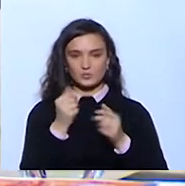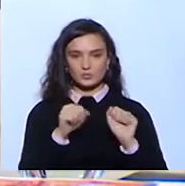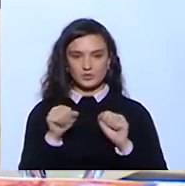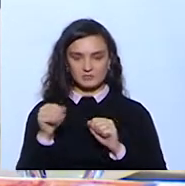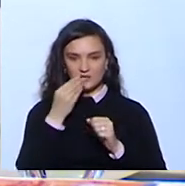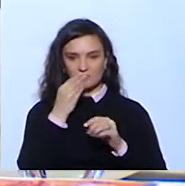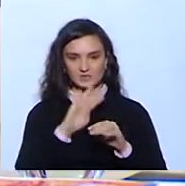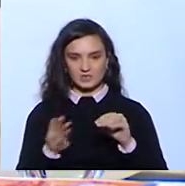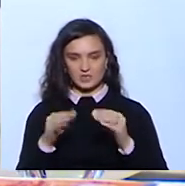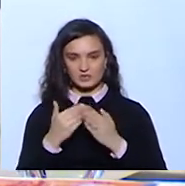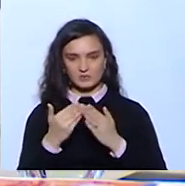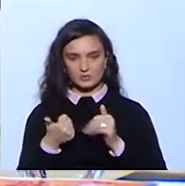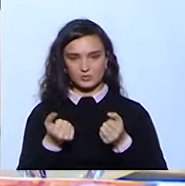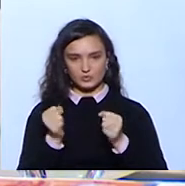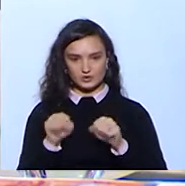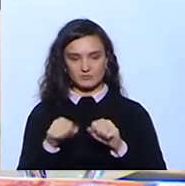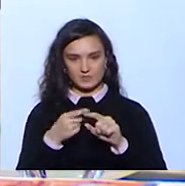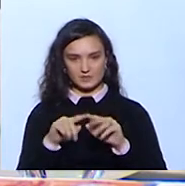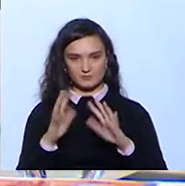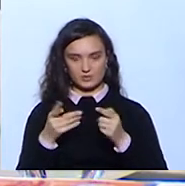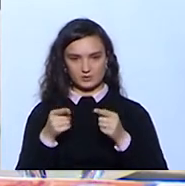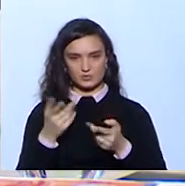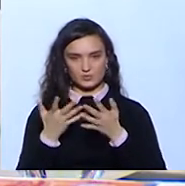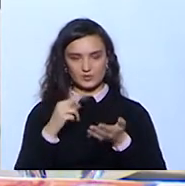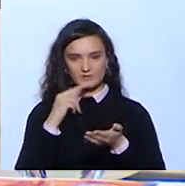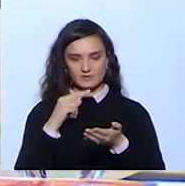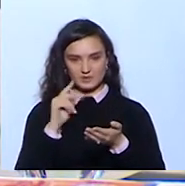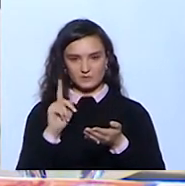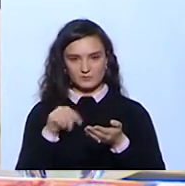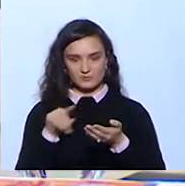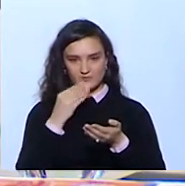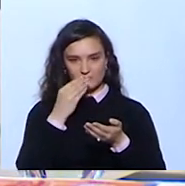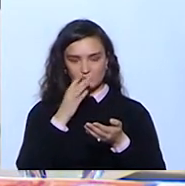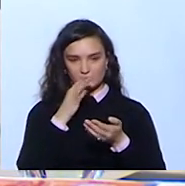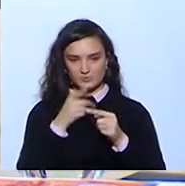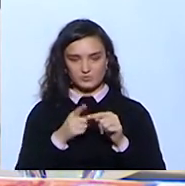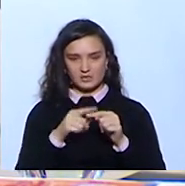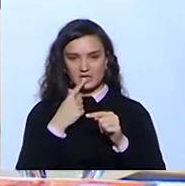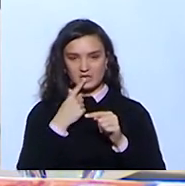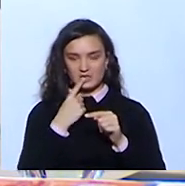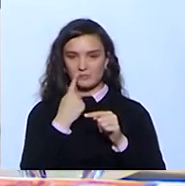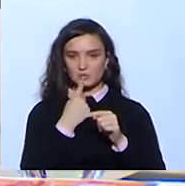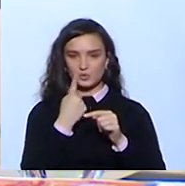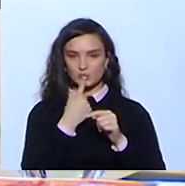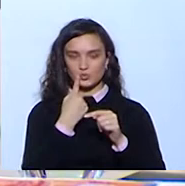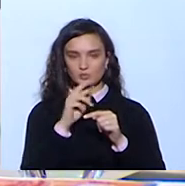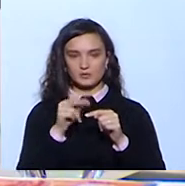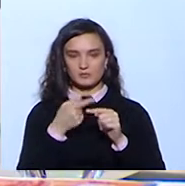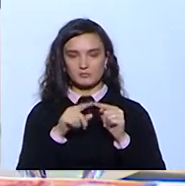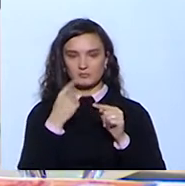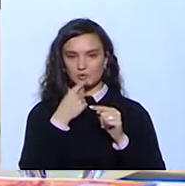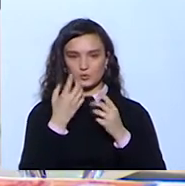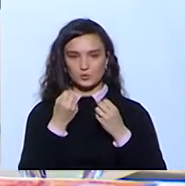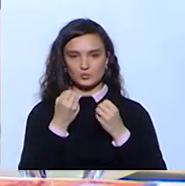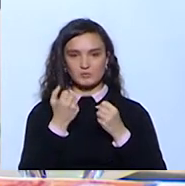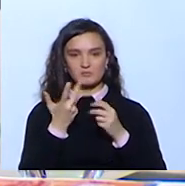საკვების გარეშე. Მაგალითად, როგორ შეიძლება ეს მოხდეს? Თუ გავითვალისწინებთ, რომ კვების დროს ჩვენი ენა, პირის ხრუ და პირის